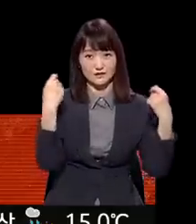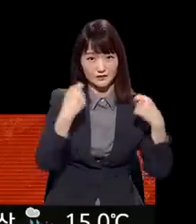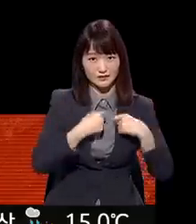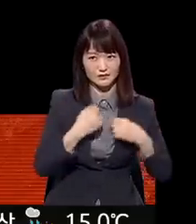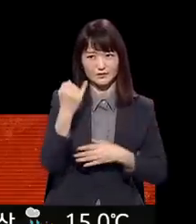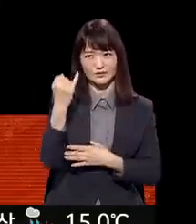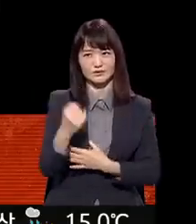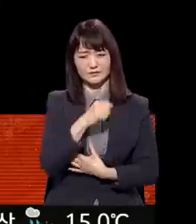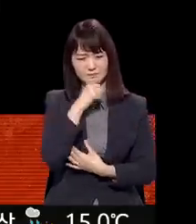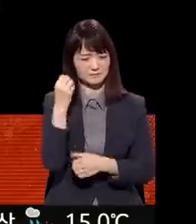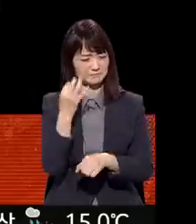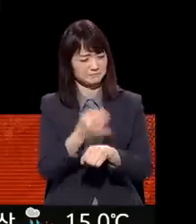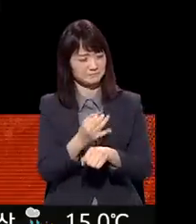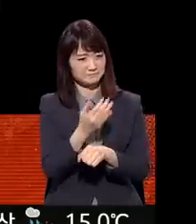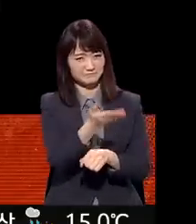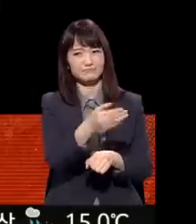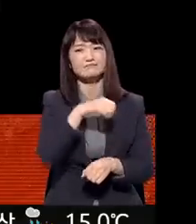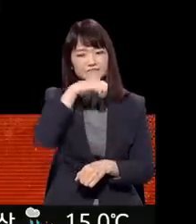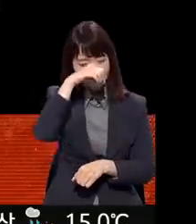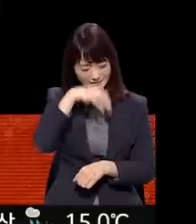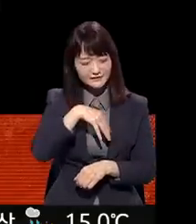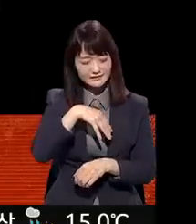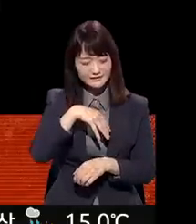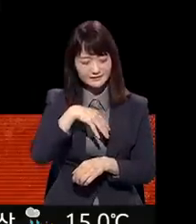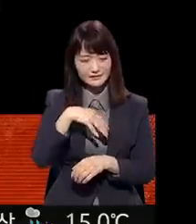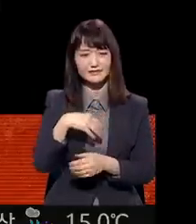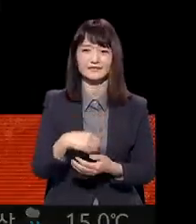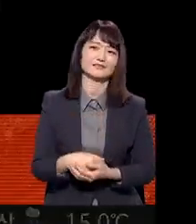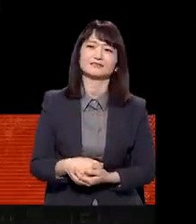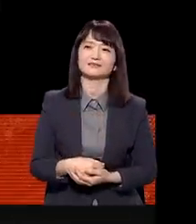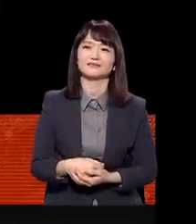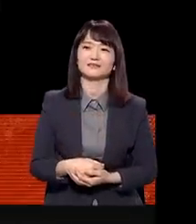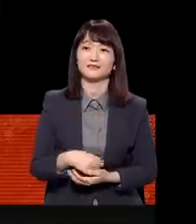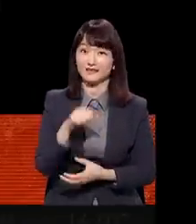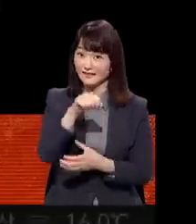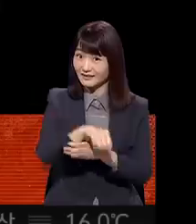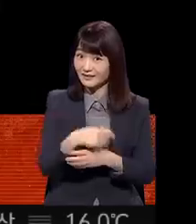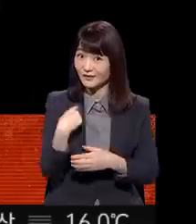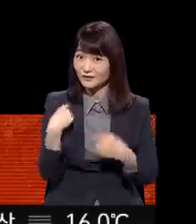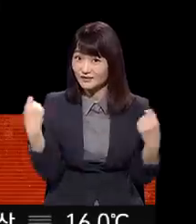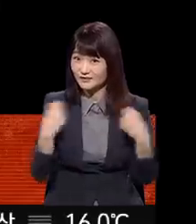맛있는 것도 사다 주기로 했기 때문에 그냥 아 허락을 받고 입고 간 거예요? 아니요.